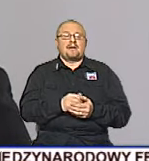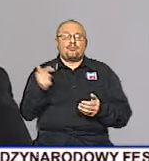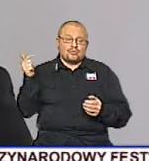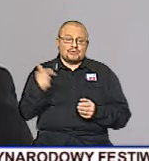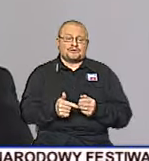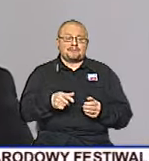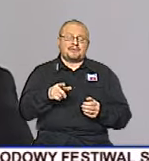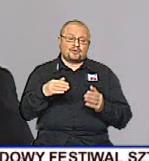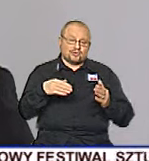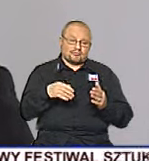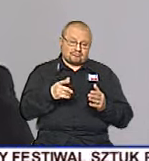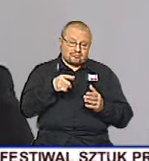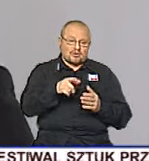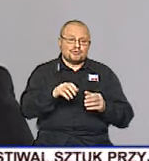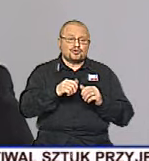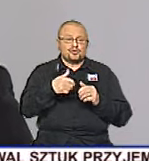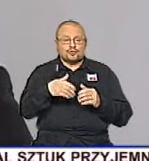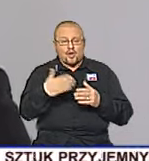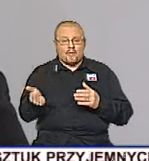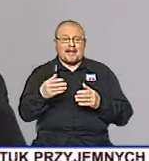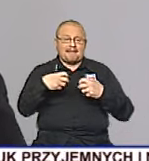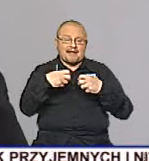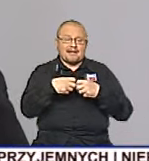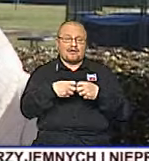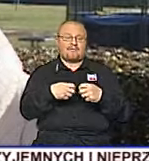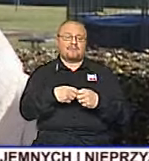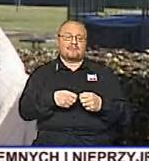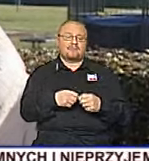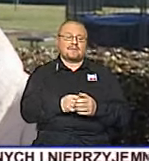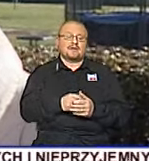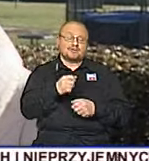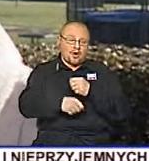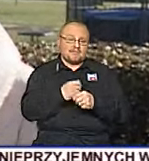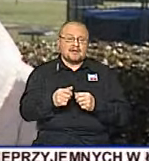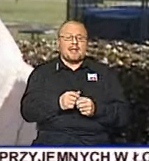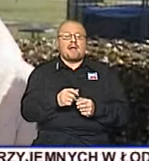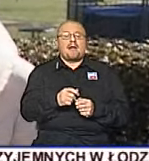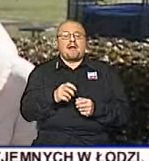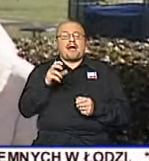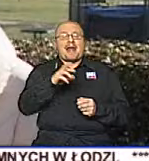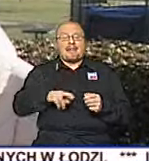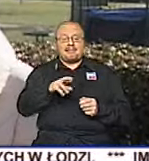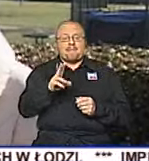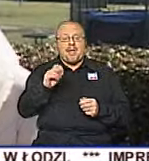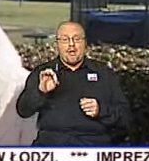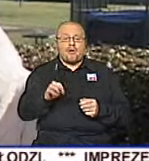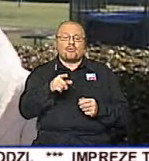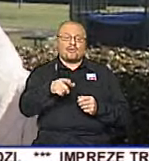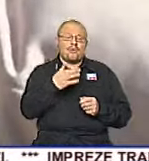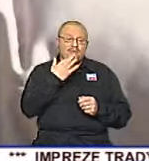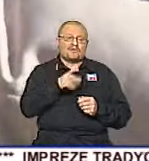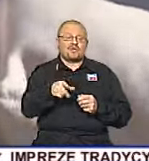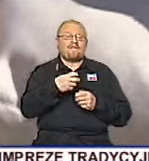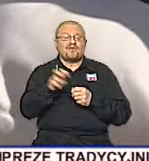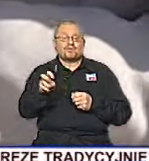Musimy dostosowywać naszą stronę internetową do obowiązującego prawa. Radna PO Hanna Iwaniuk uważa, że to wyrzucone pieniądze.